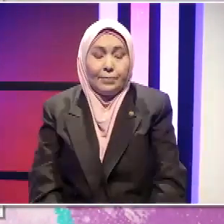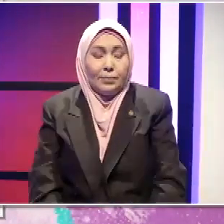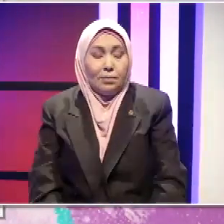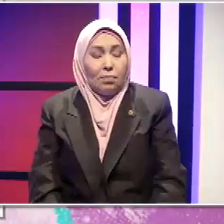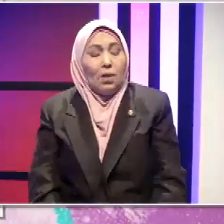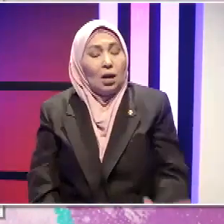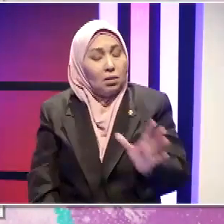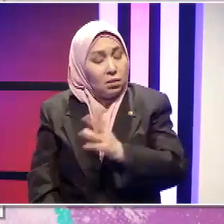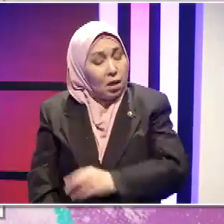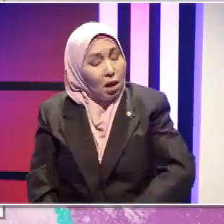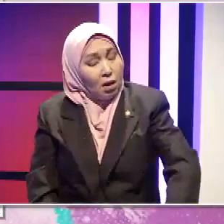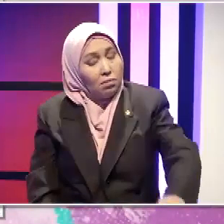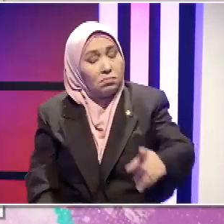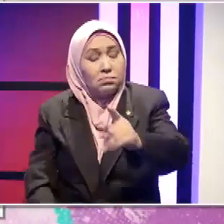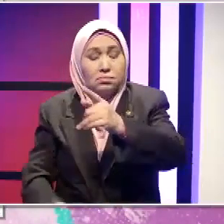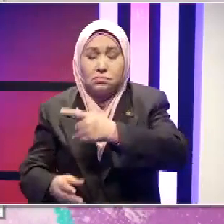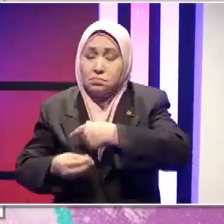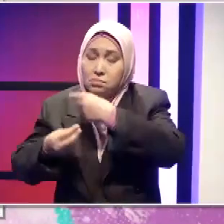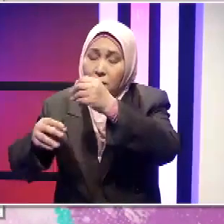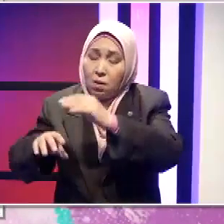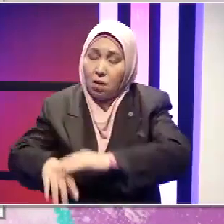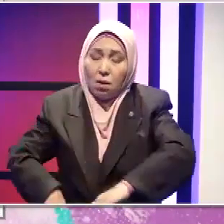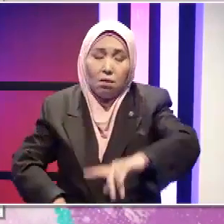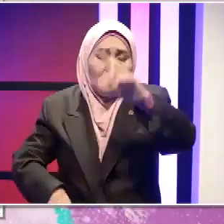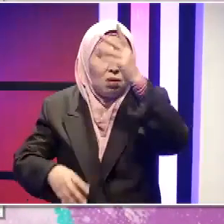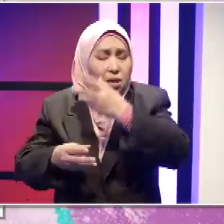hai wowcow lombu